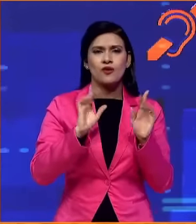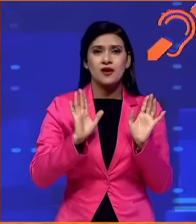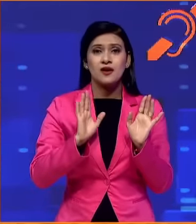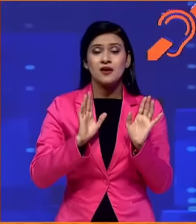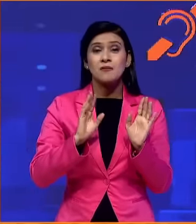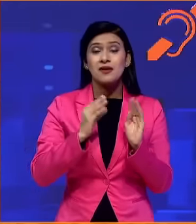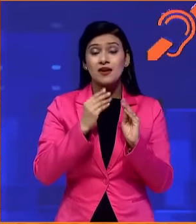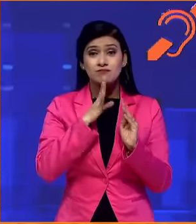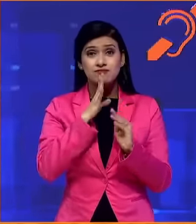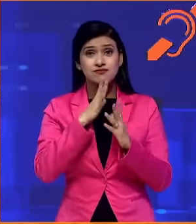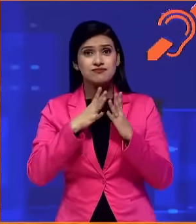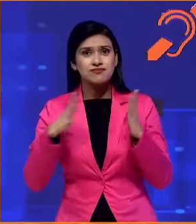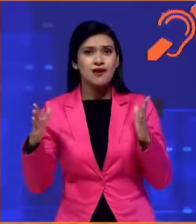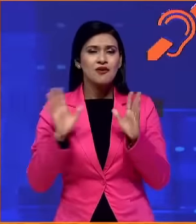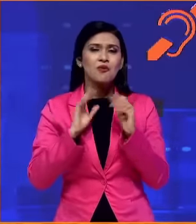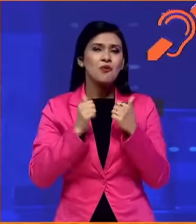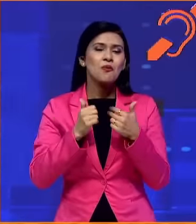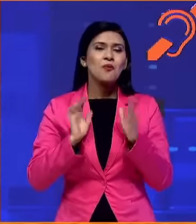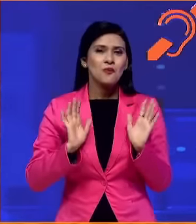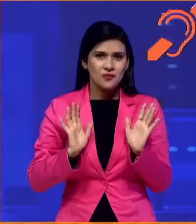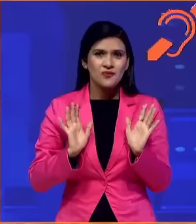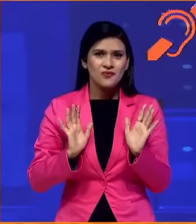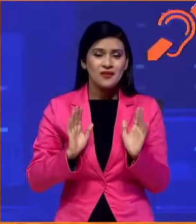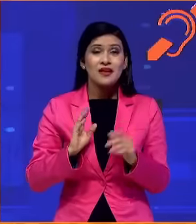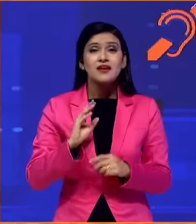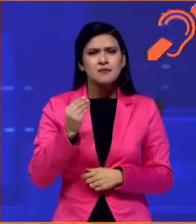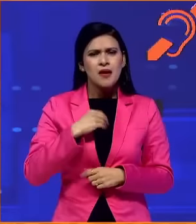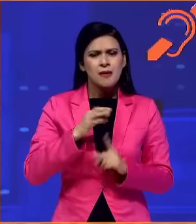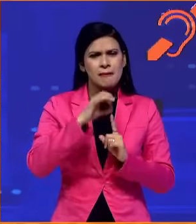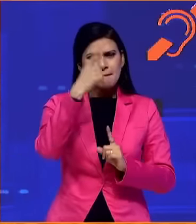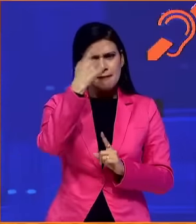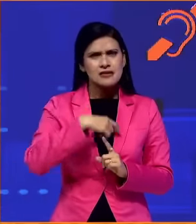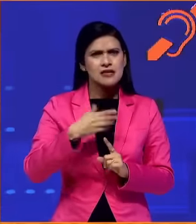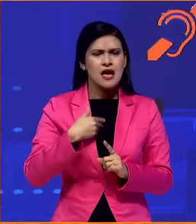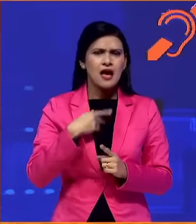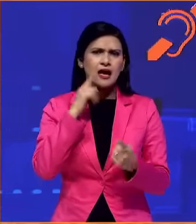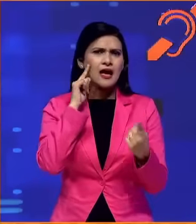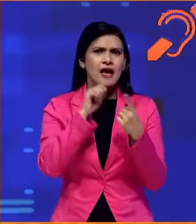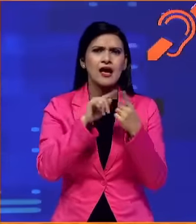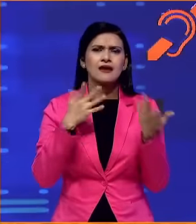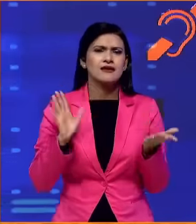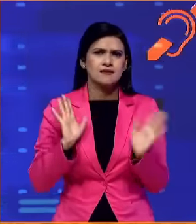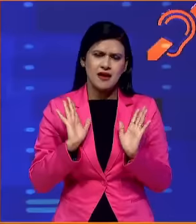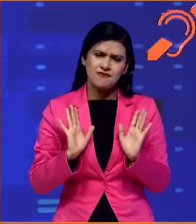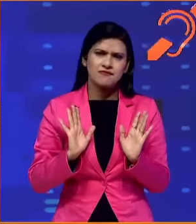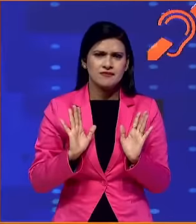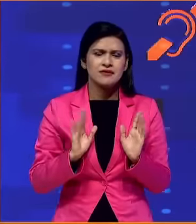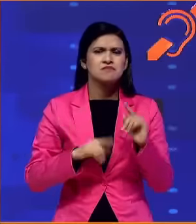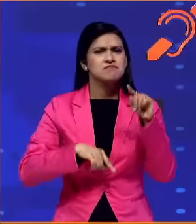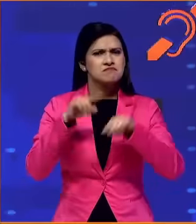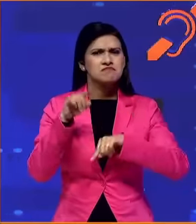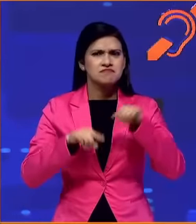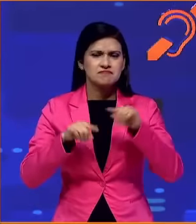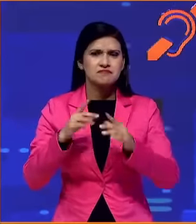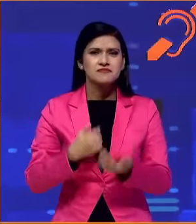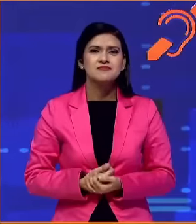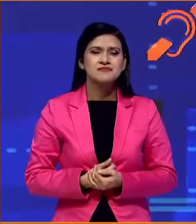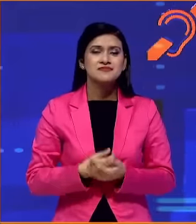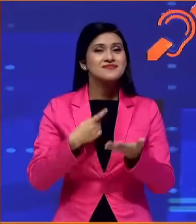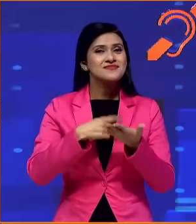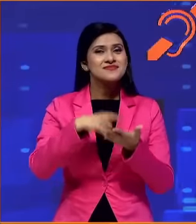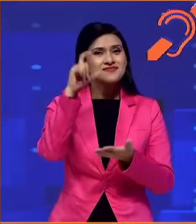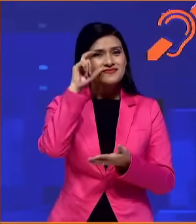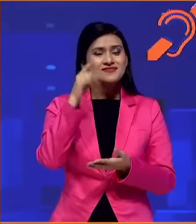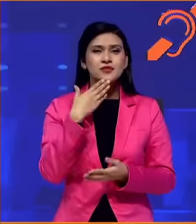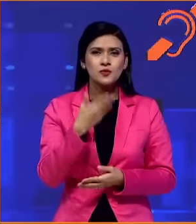आपजिक्रकररहेहैंउनमें कईऐसीबातेंहैंजिनसेमैंव्यक्तिगतरूपसेसहमतनहींहूं। औरपिट्रोडाजैसेलोगभीहैं